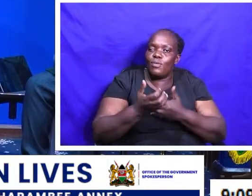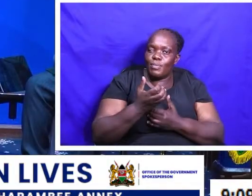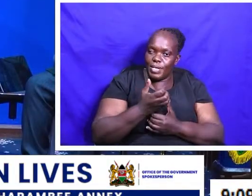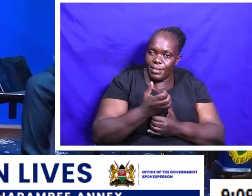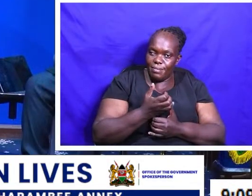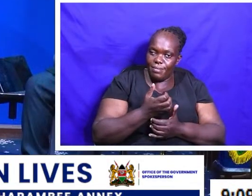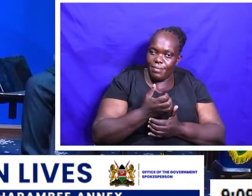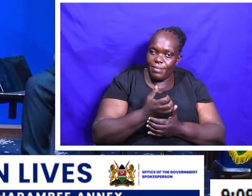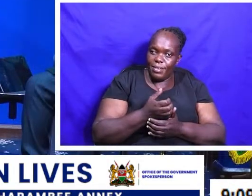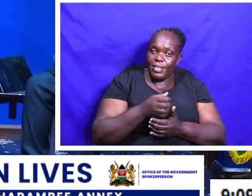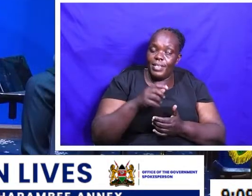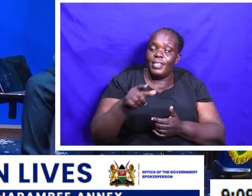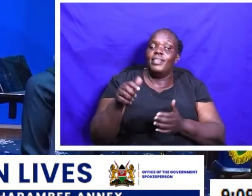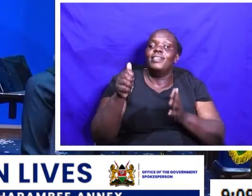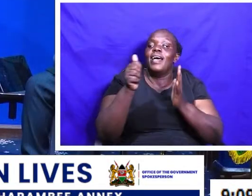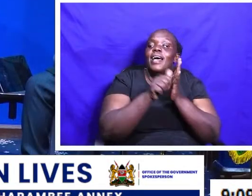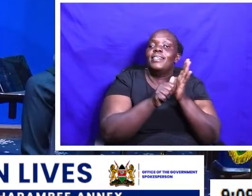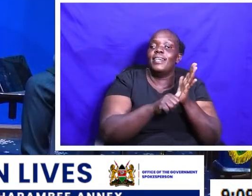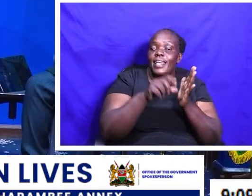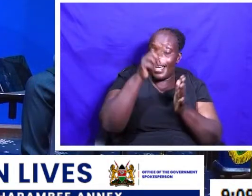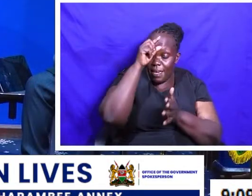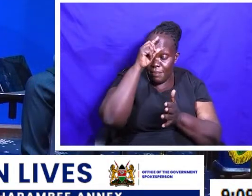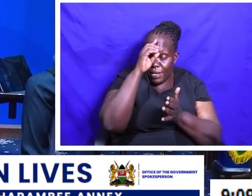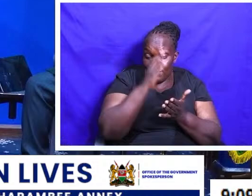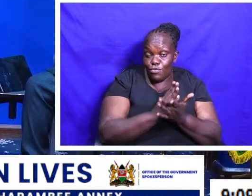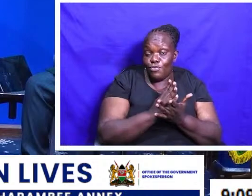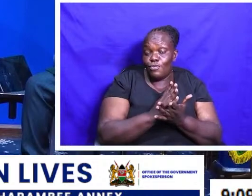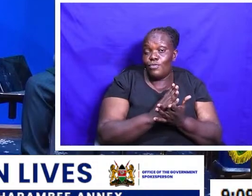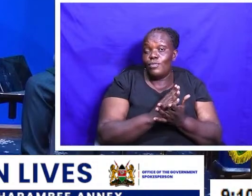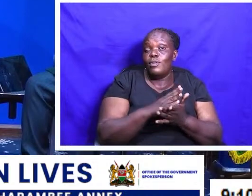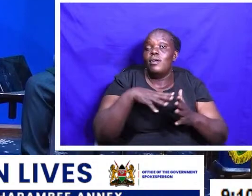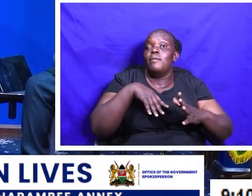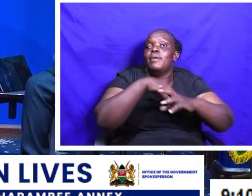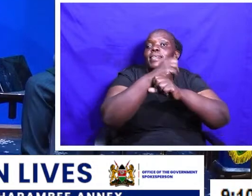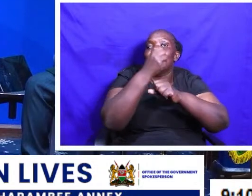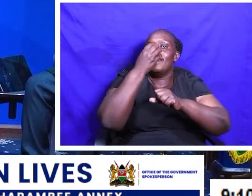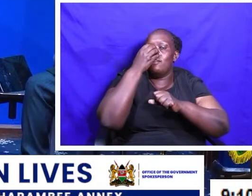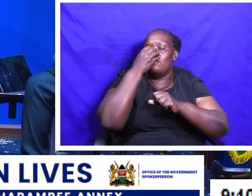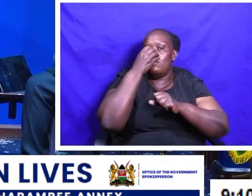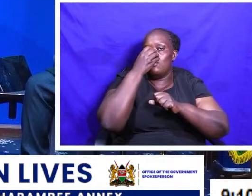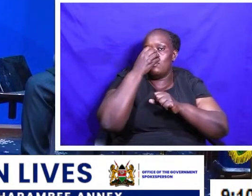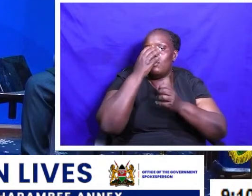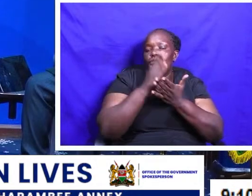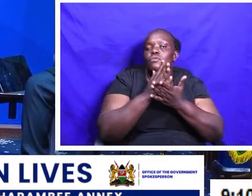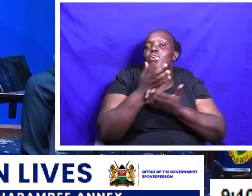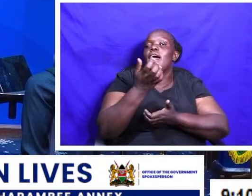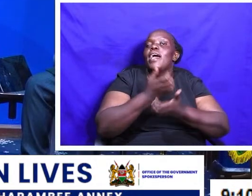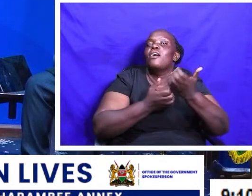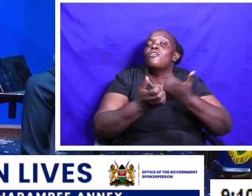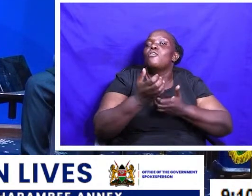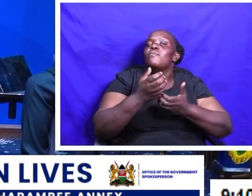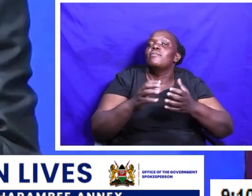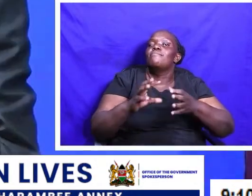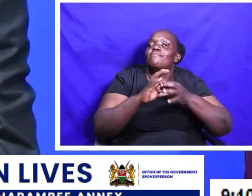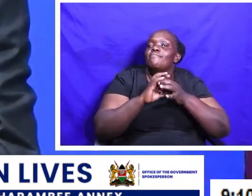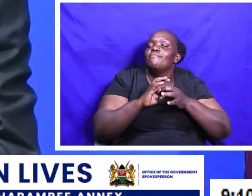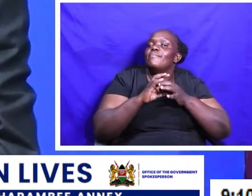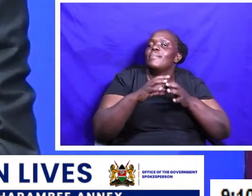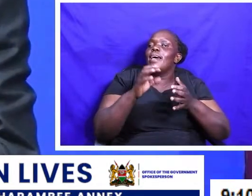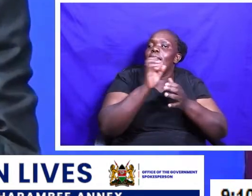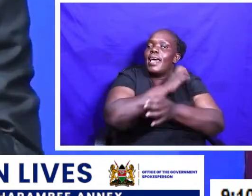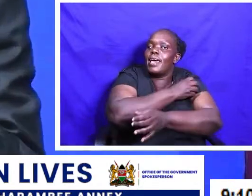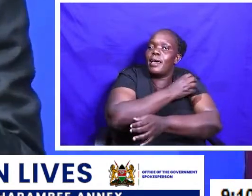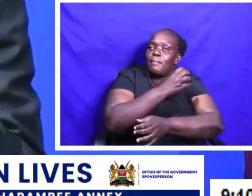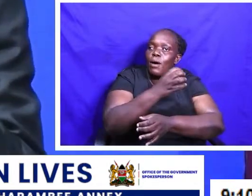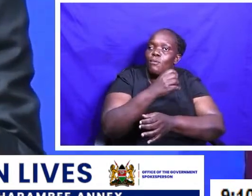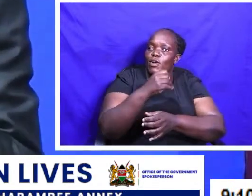serikali, kwa sababu agenda ya serikali ya President William Ruto is economic liberation and